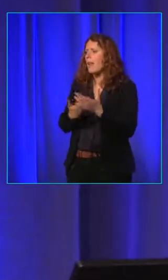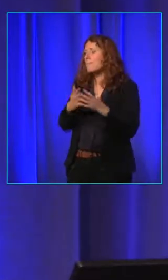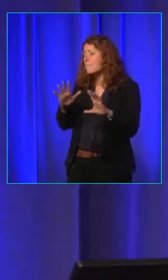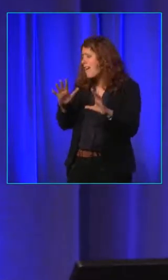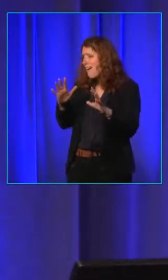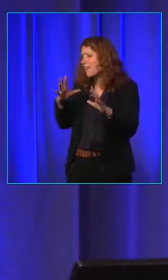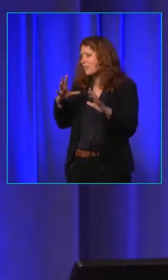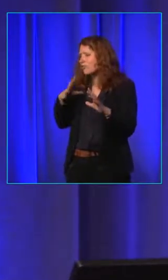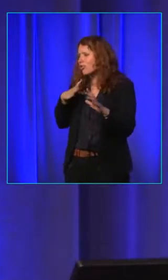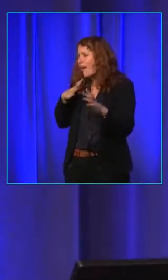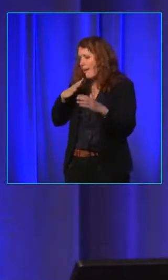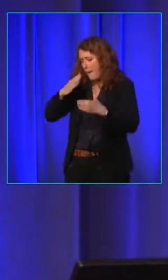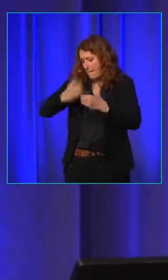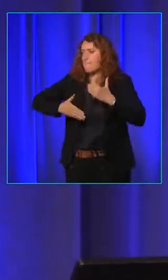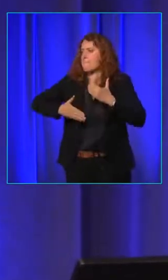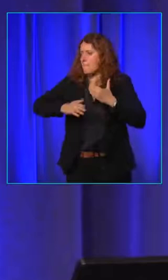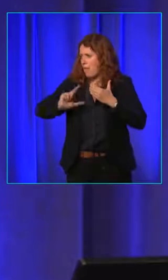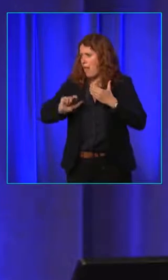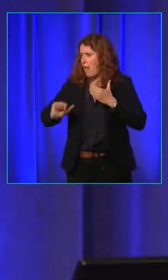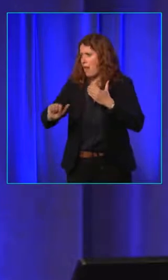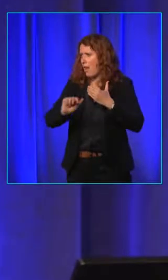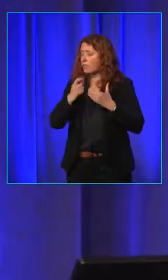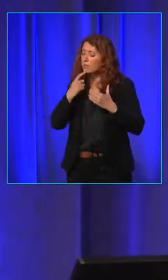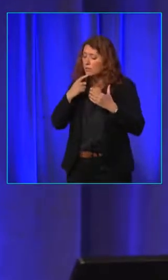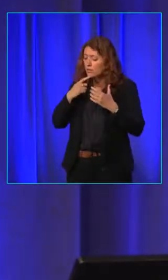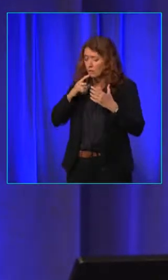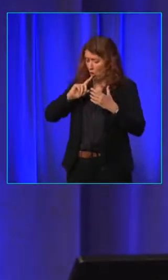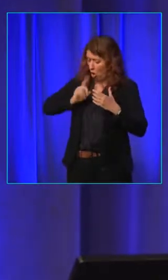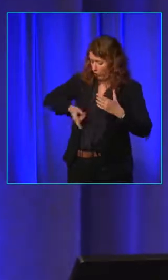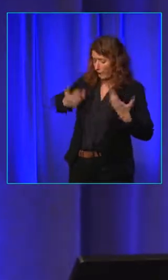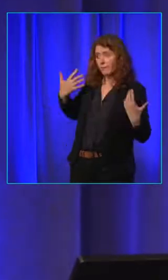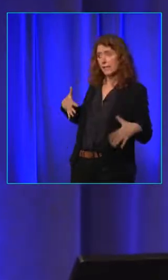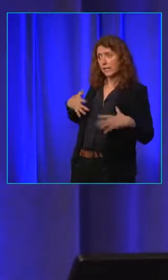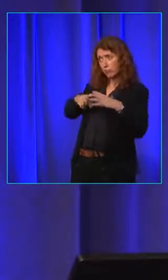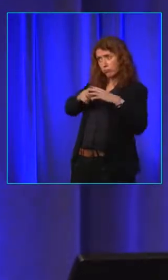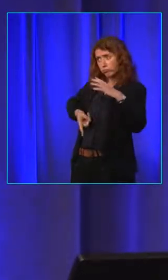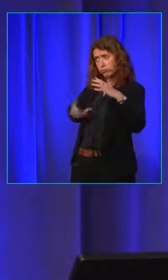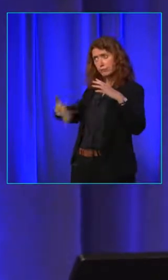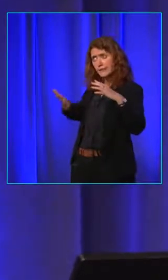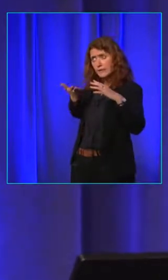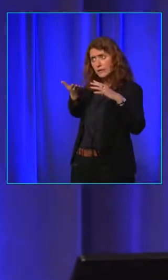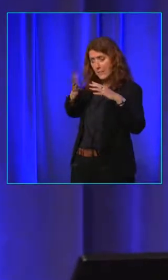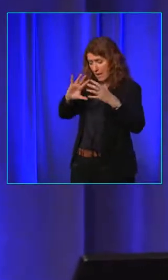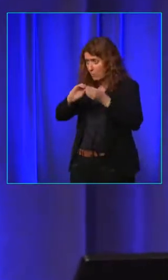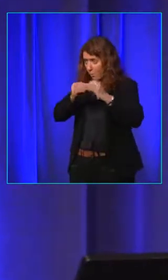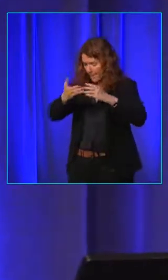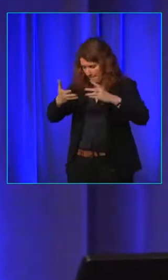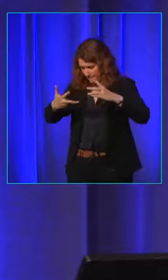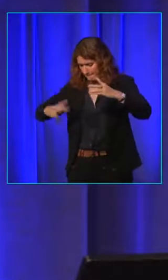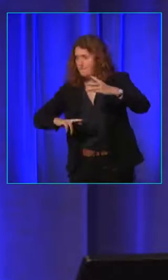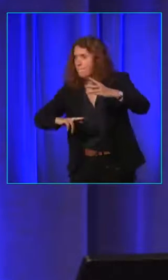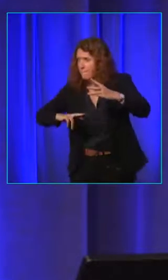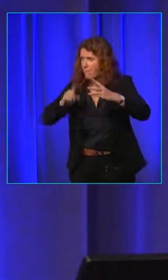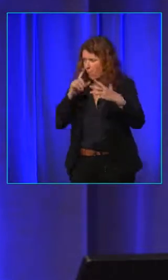de barrière. C'est-à-dire que le programme moteur, l'ordre moteur, il est prêt à partir, mais il y a une barrière, une